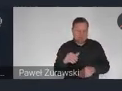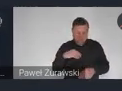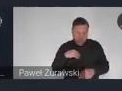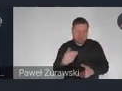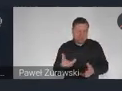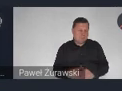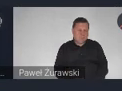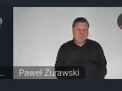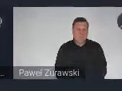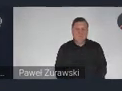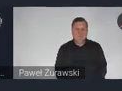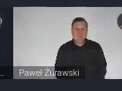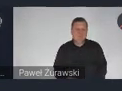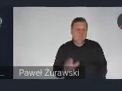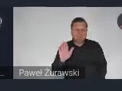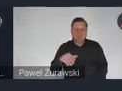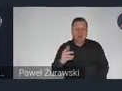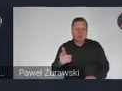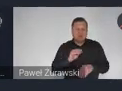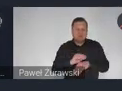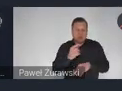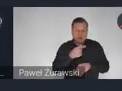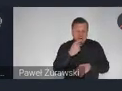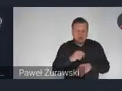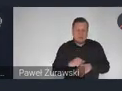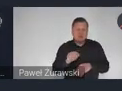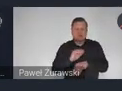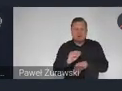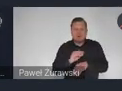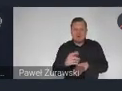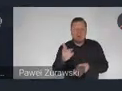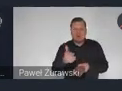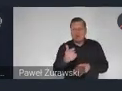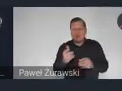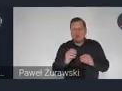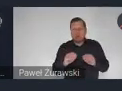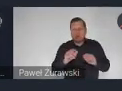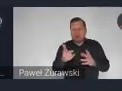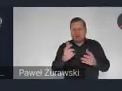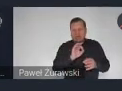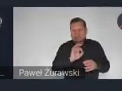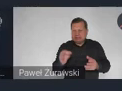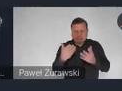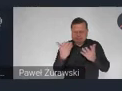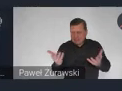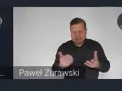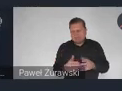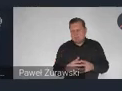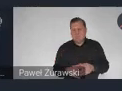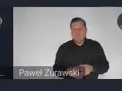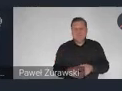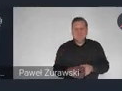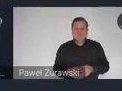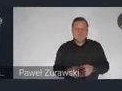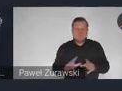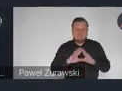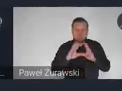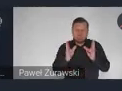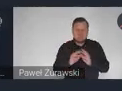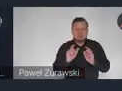działania mogą to być szkolenia językowe specjalistyczne wszystko to co będzie